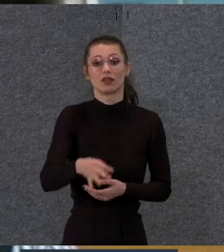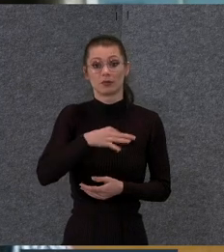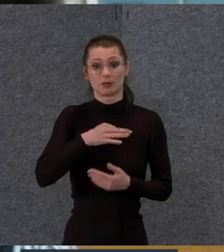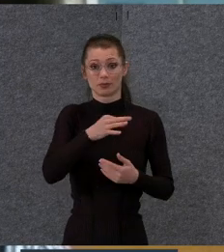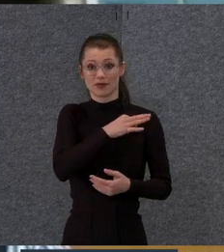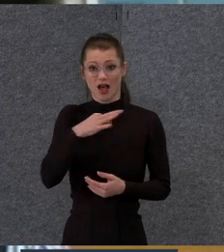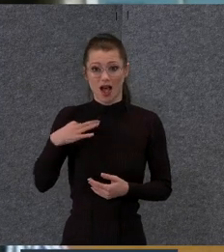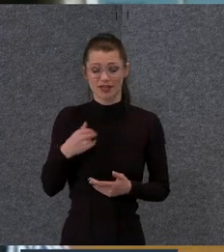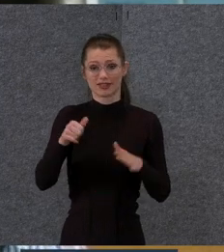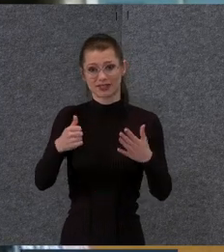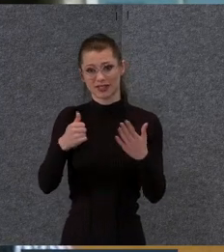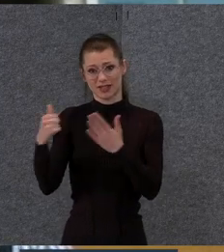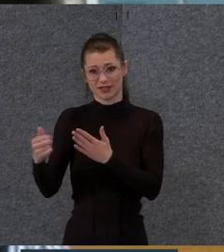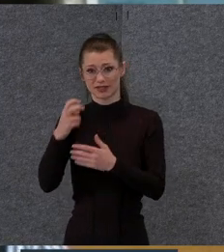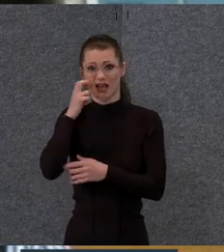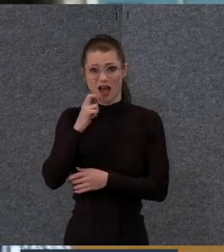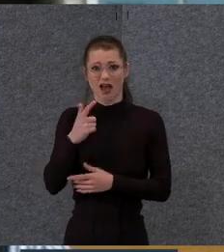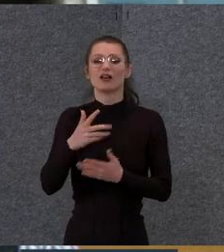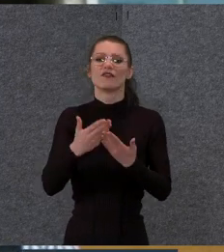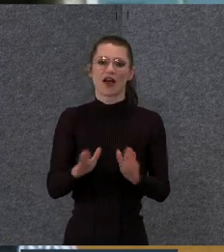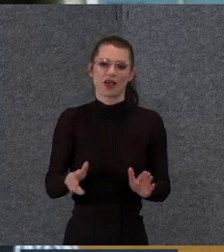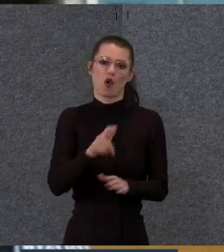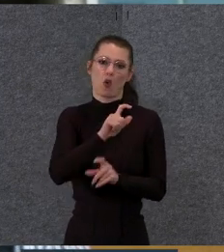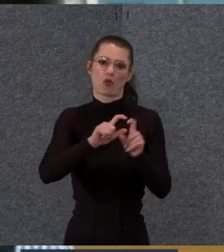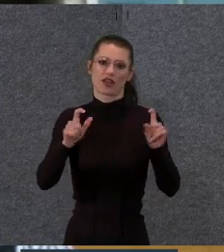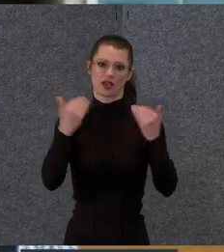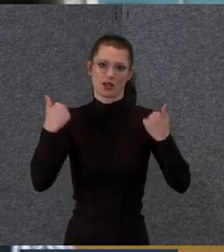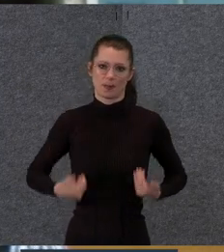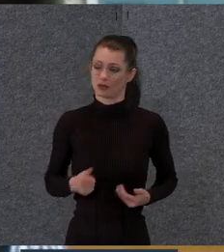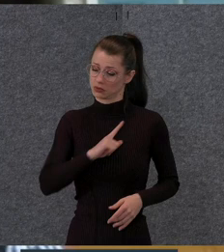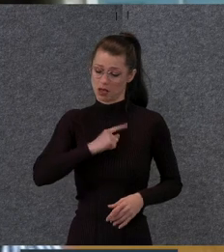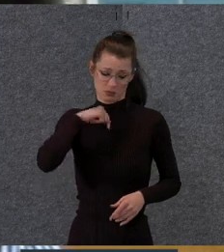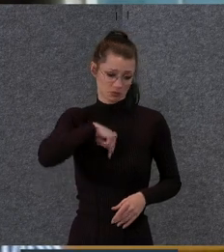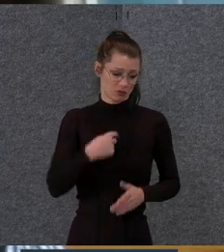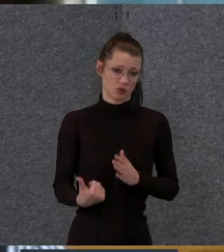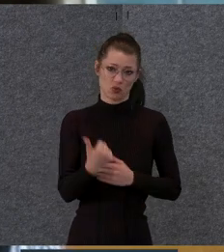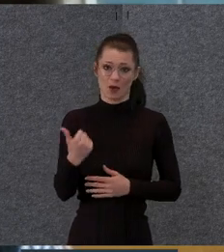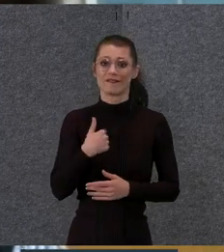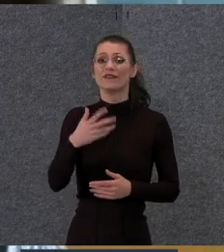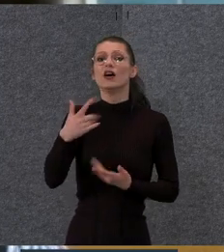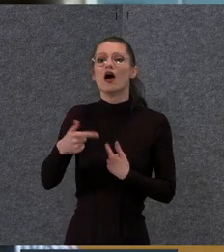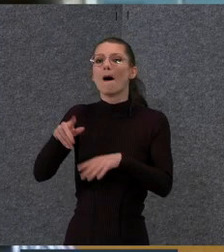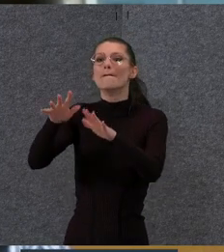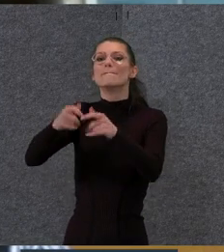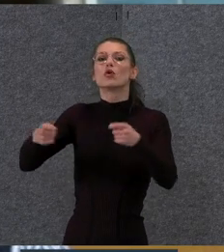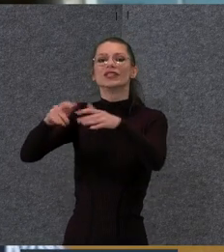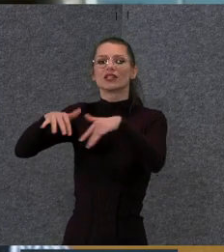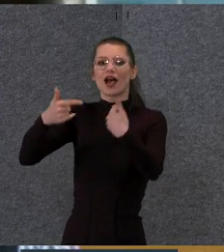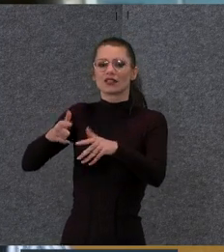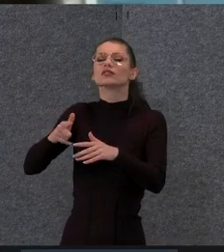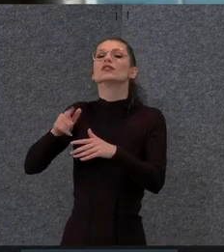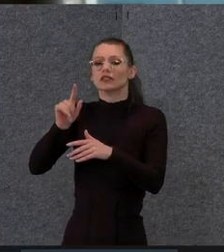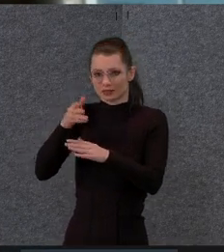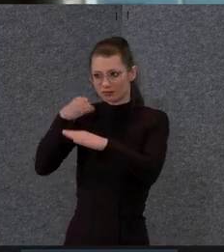privat, ich bin 66 Jahre alt, ich bin ein freier Unternehmer und mir geht es hervorragend. Ich mache den Bundestagsjob nicht, weil ich Geld verdienen will. Im Gegenteil, der wird mich